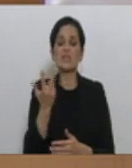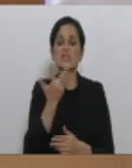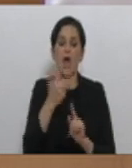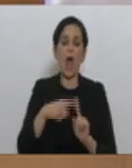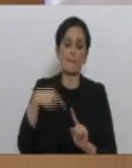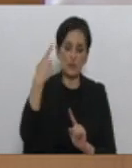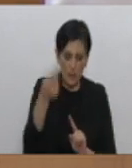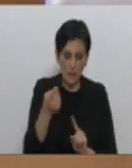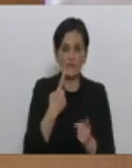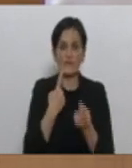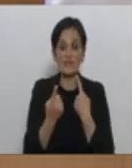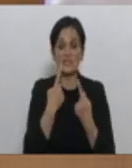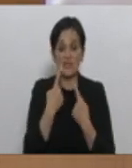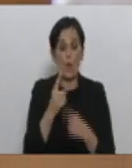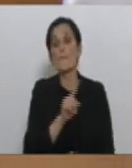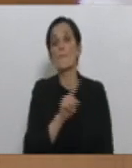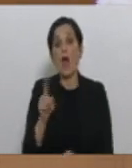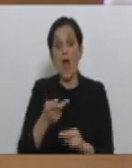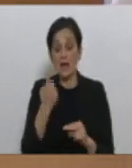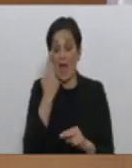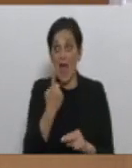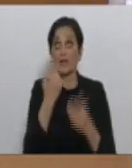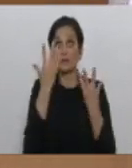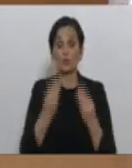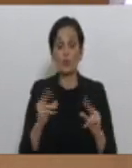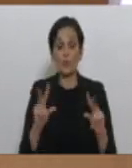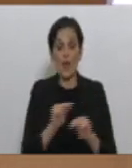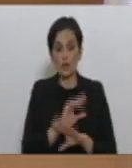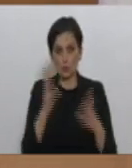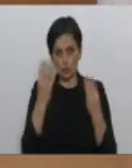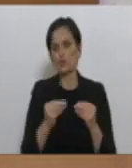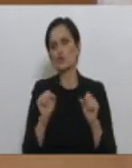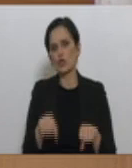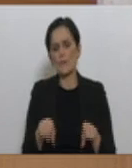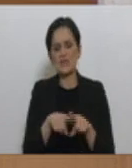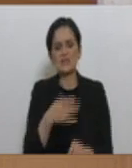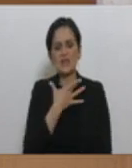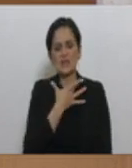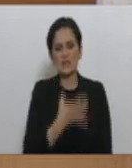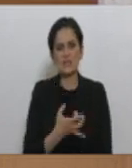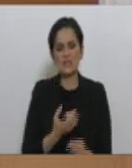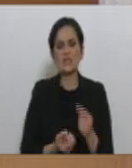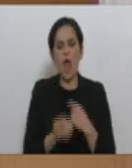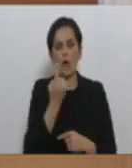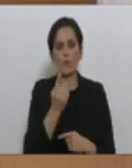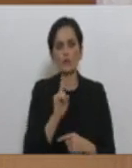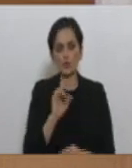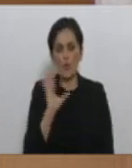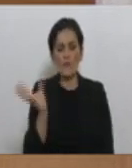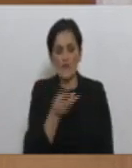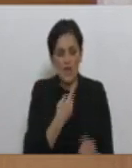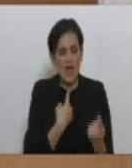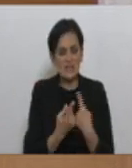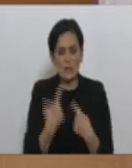კიდევ ვისაუბრებთ, მაგრამ ერთ უბედურ დღეს შეიძლება ისეთ კრიზისში აღმოჩნდეთ, რომ ყველა საუბარი